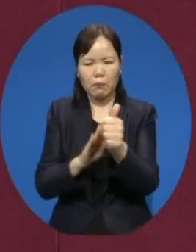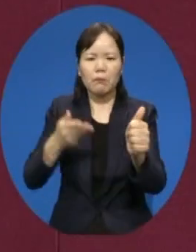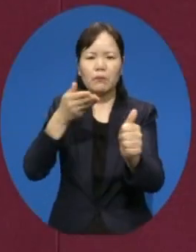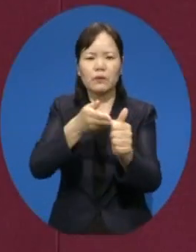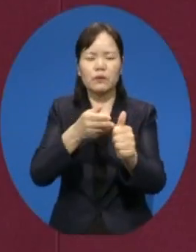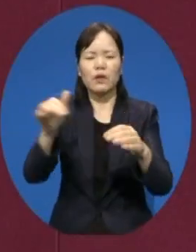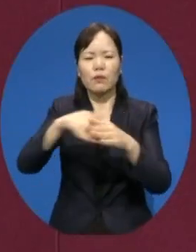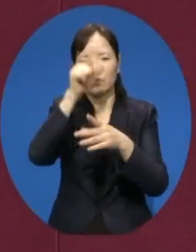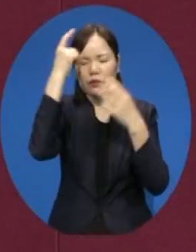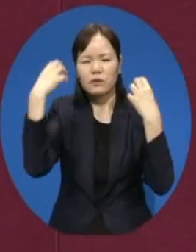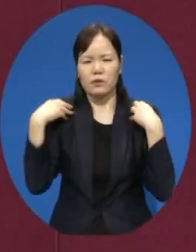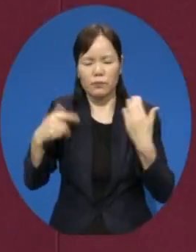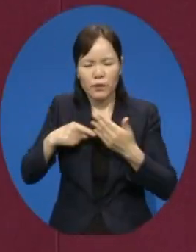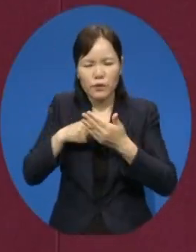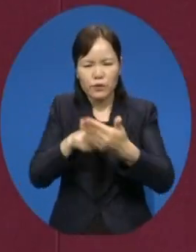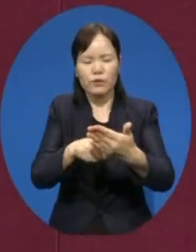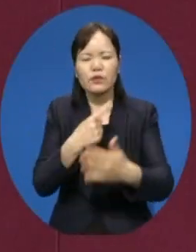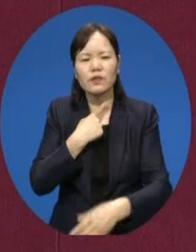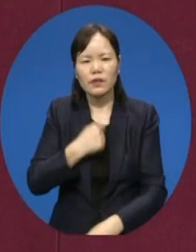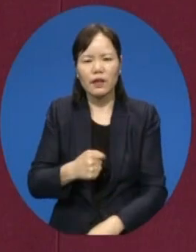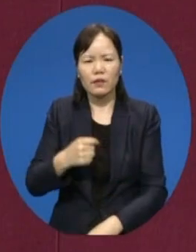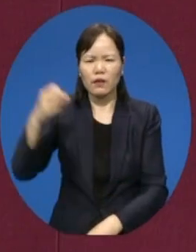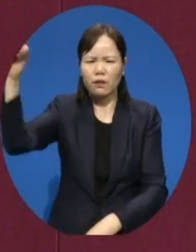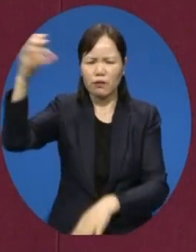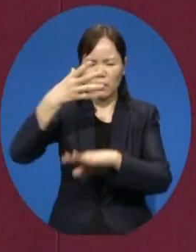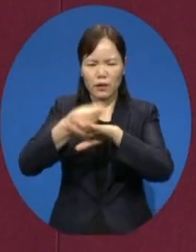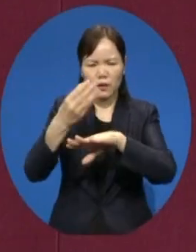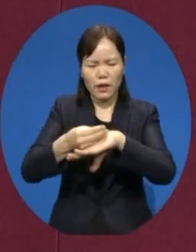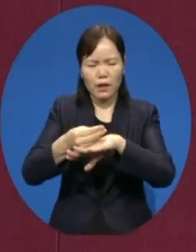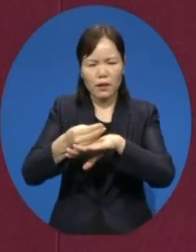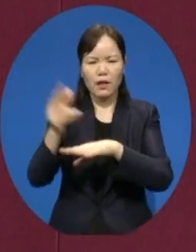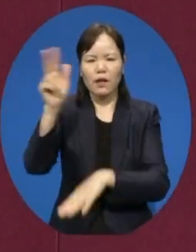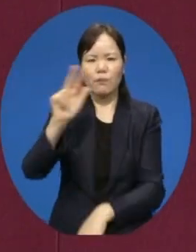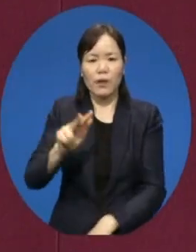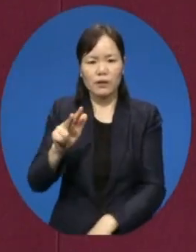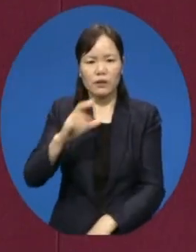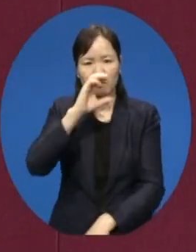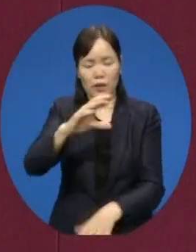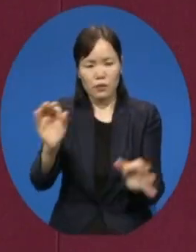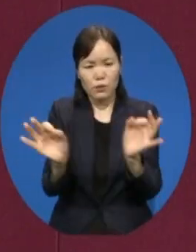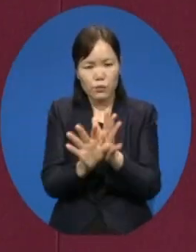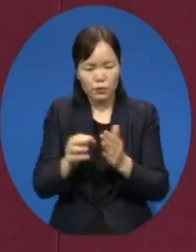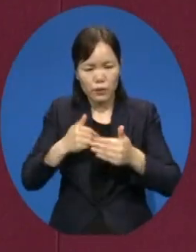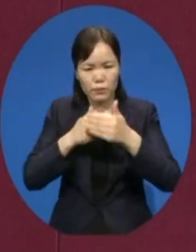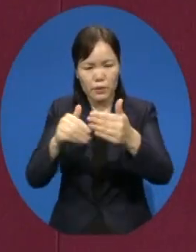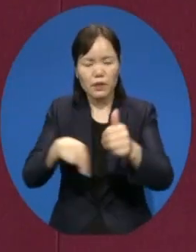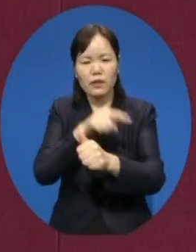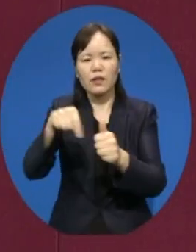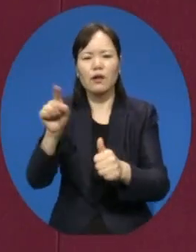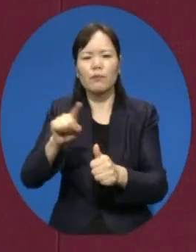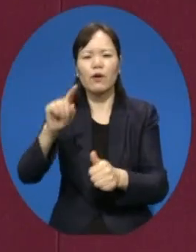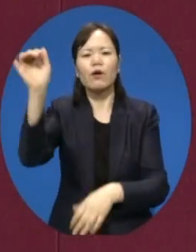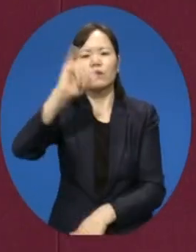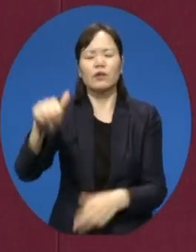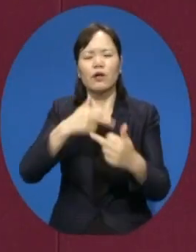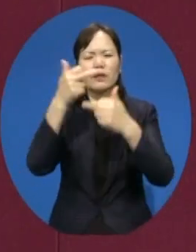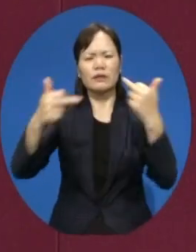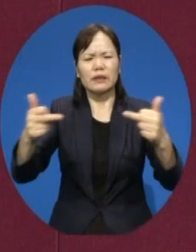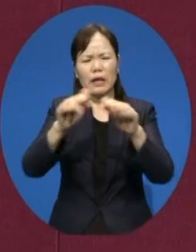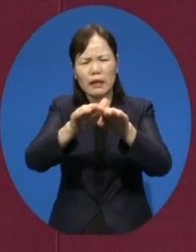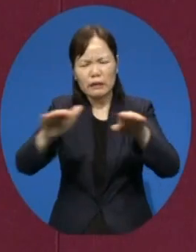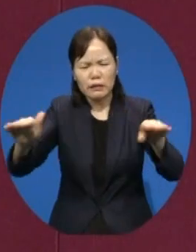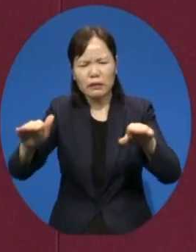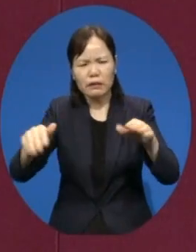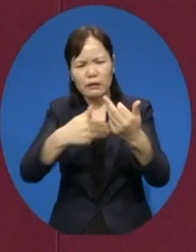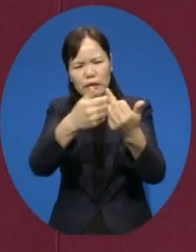문재인 정권에서 밀어붙이는 태양광 발전 탄소 중립 지금 어떻게 진행되고 있습니까? 전국의 산과 들 하천할 것